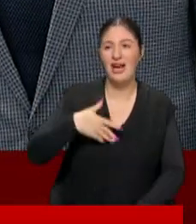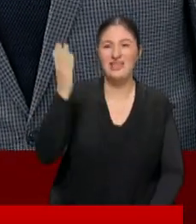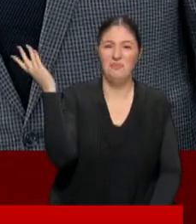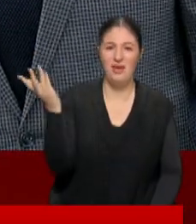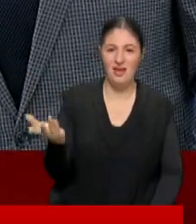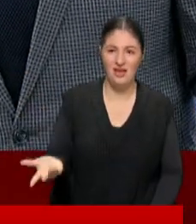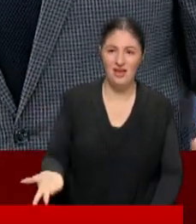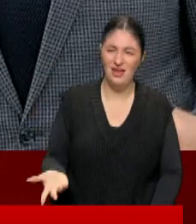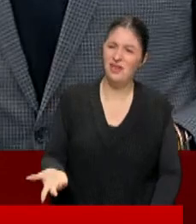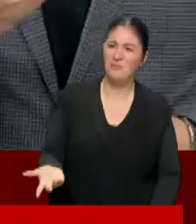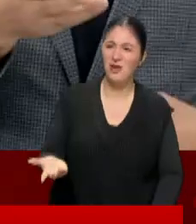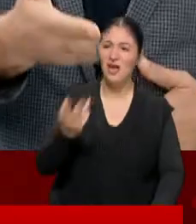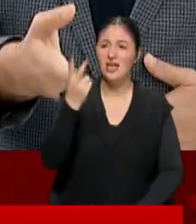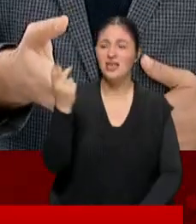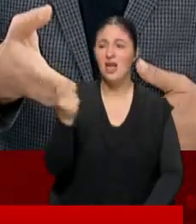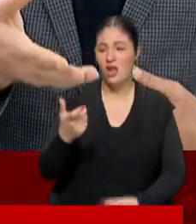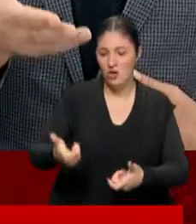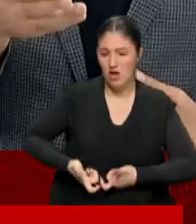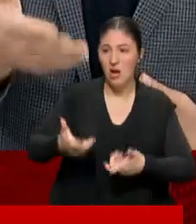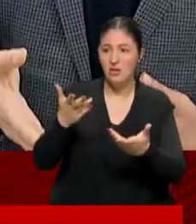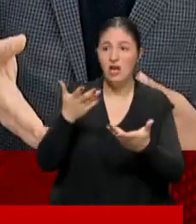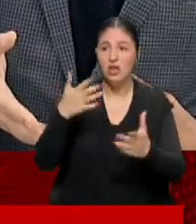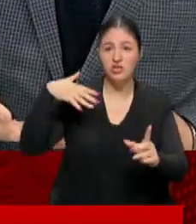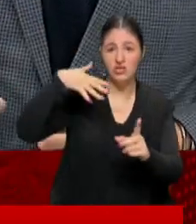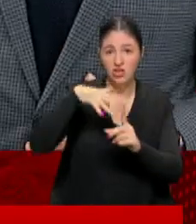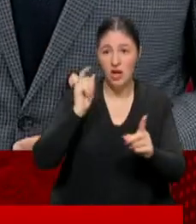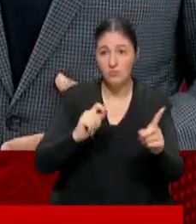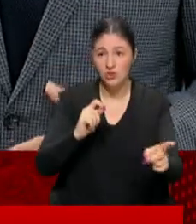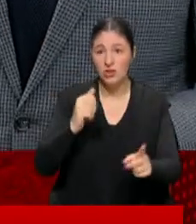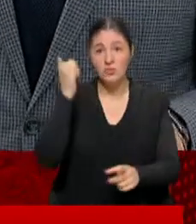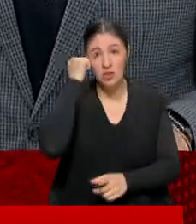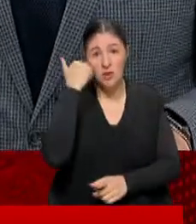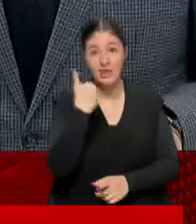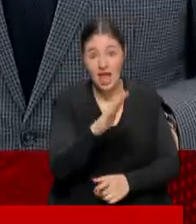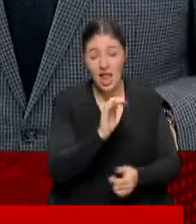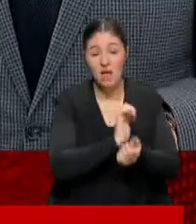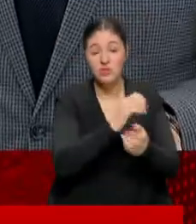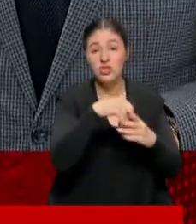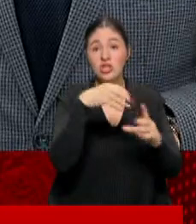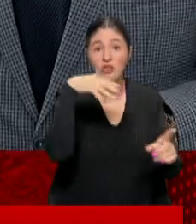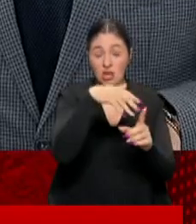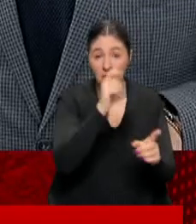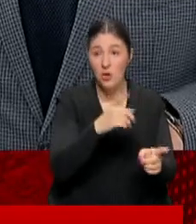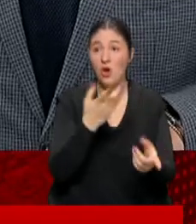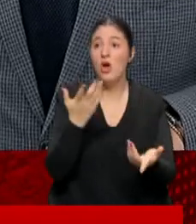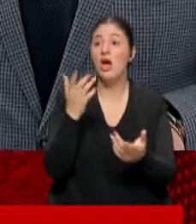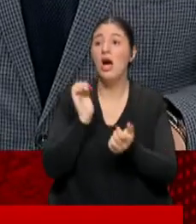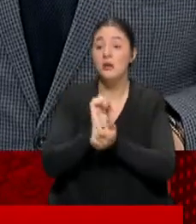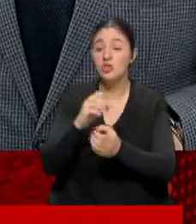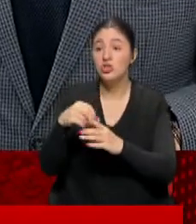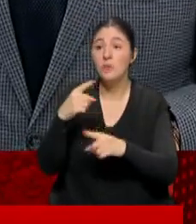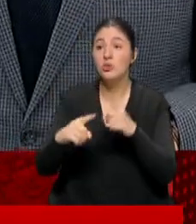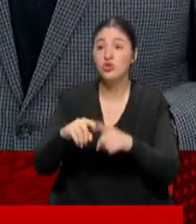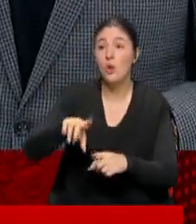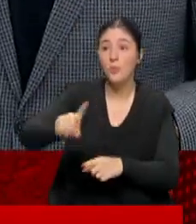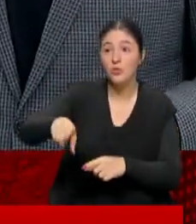oradan adam iki tane gardiyanı n saldırmış bir Tan pişman değil cezaevinde gardiyanlarla kavga ediyor ceza cezaevinde bıçak